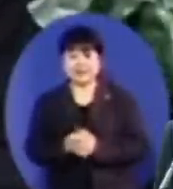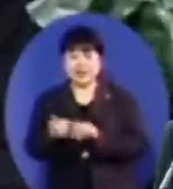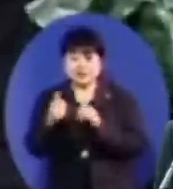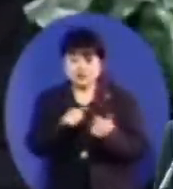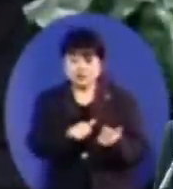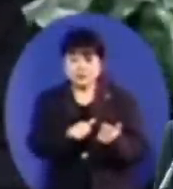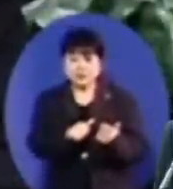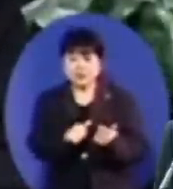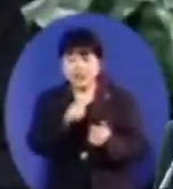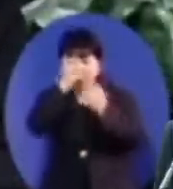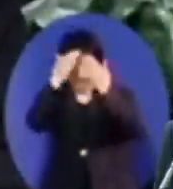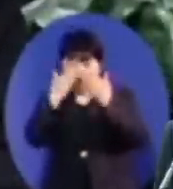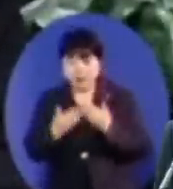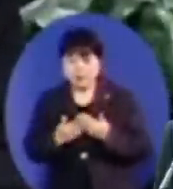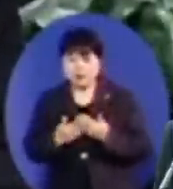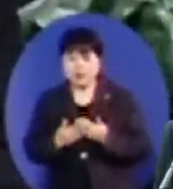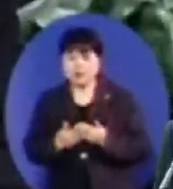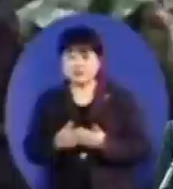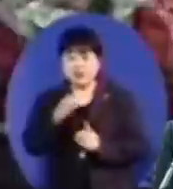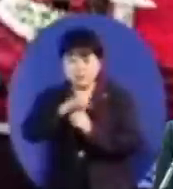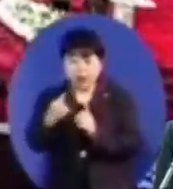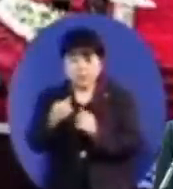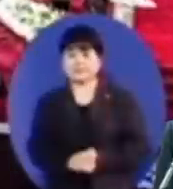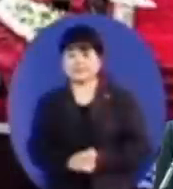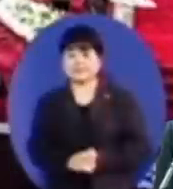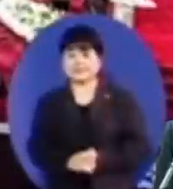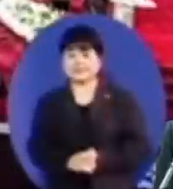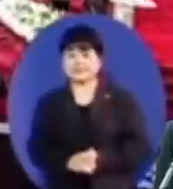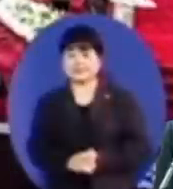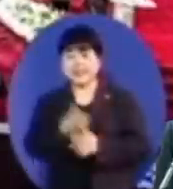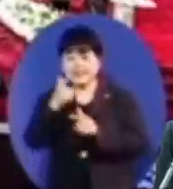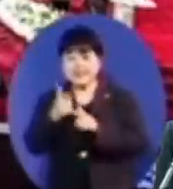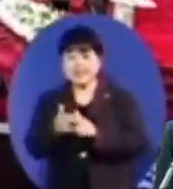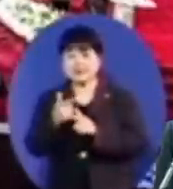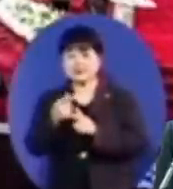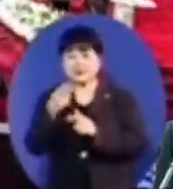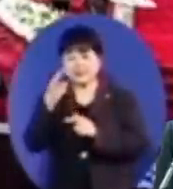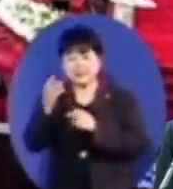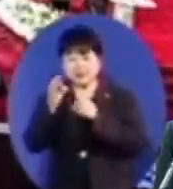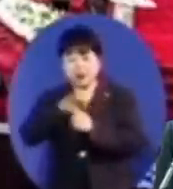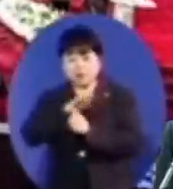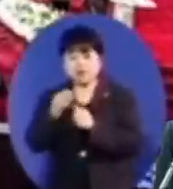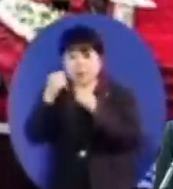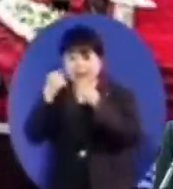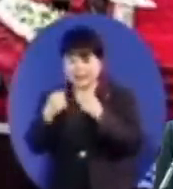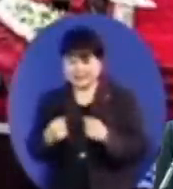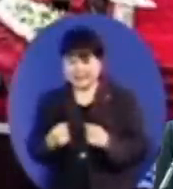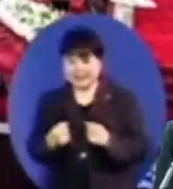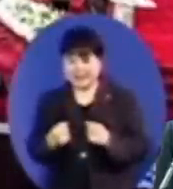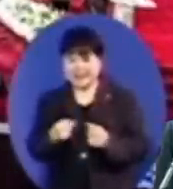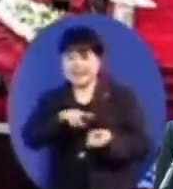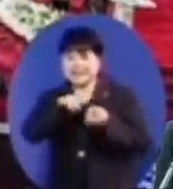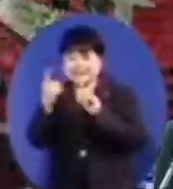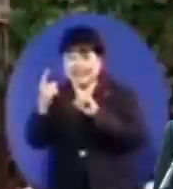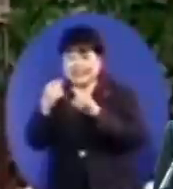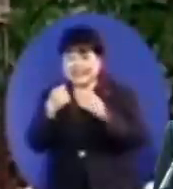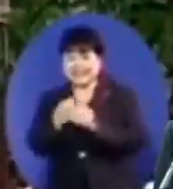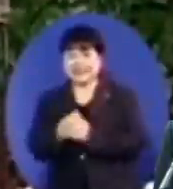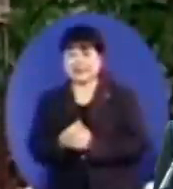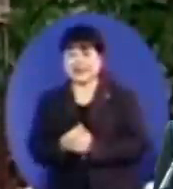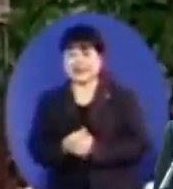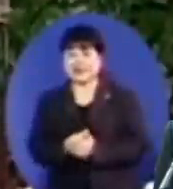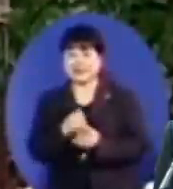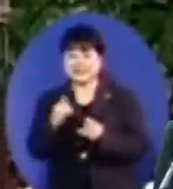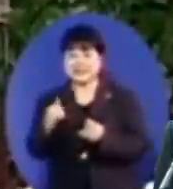죽음이란 감옥에서 나온 사람이 없습니다. 예수님은 3일간 무덤에 계시다가 살아나셨기 때문에 인류의 죄를